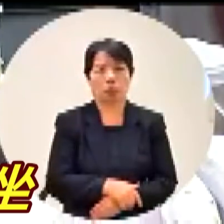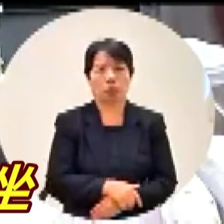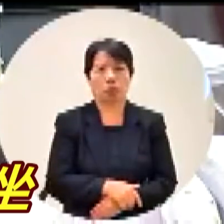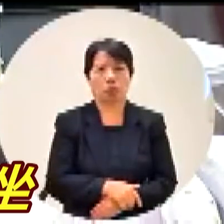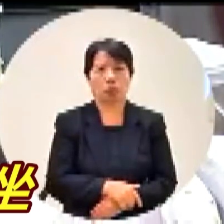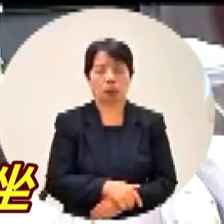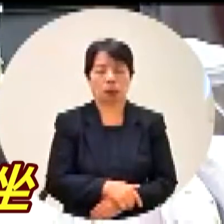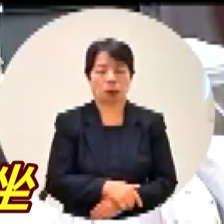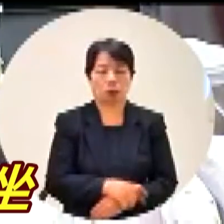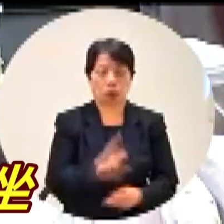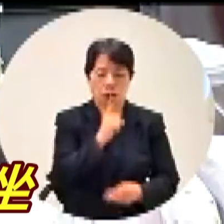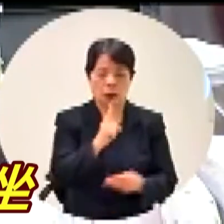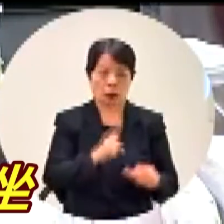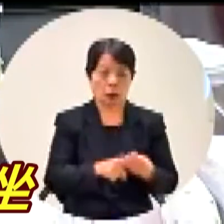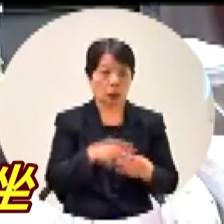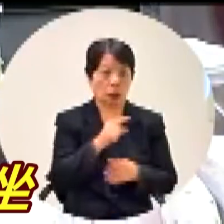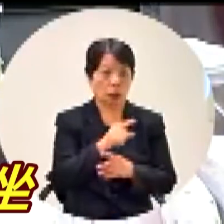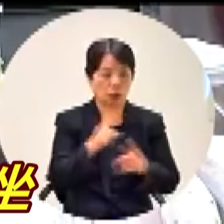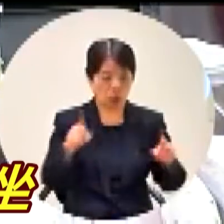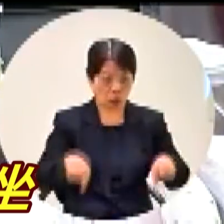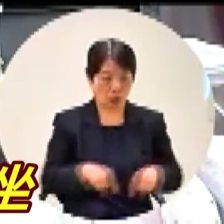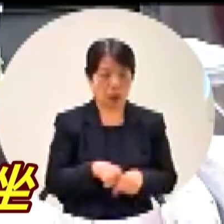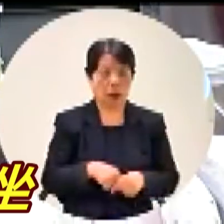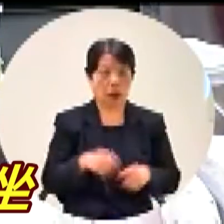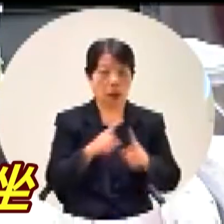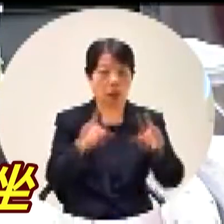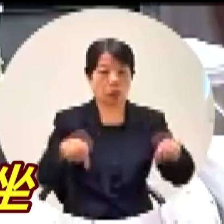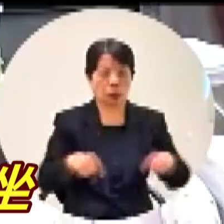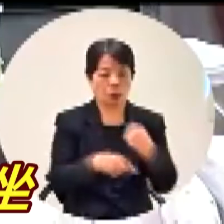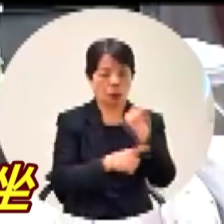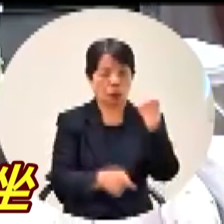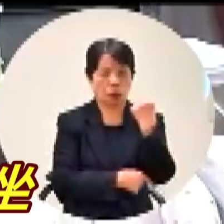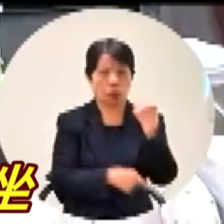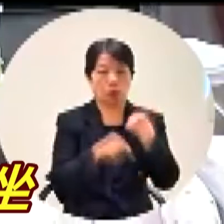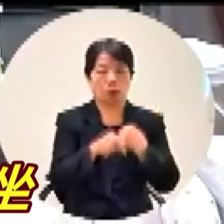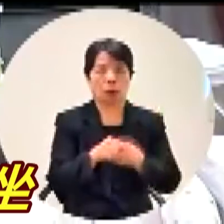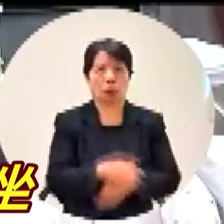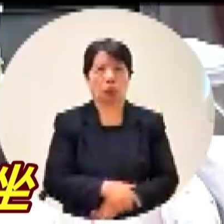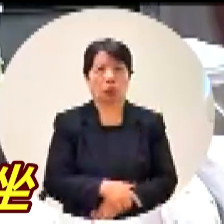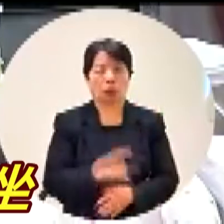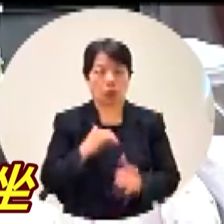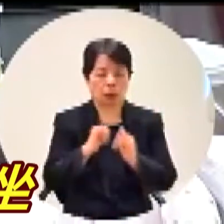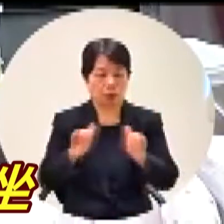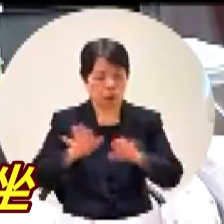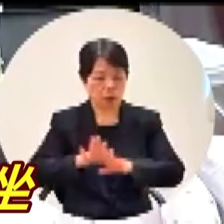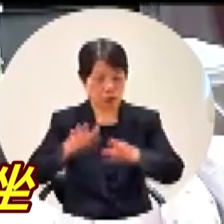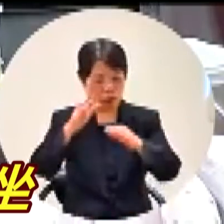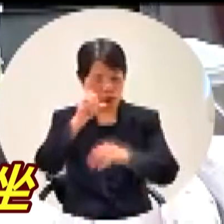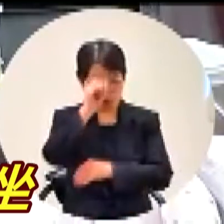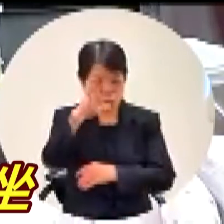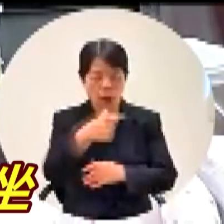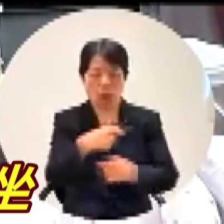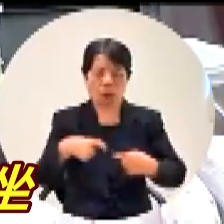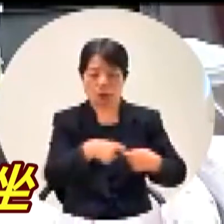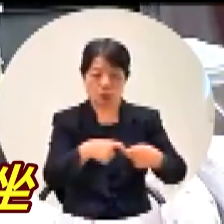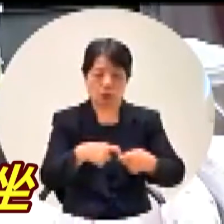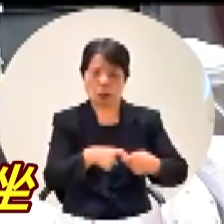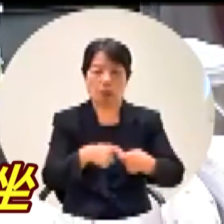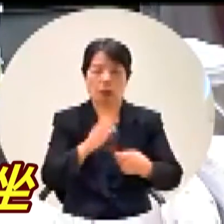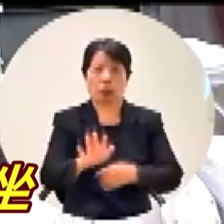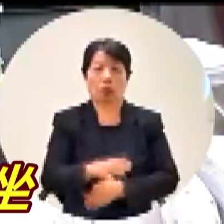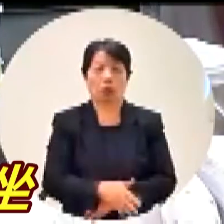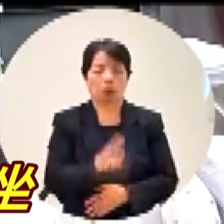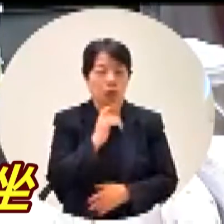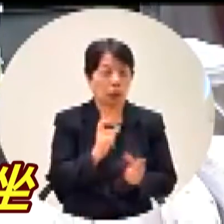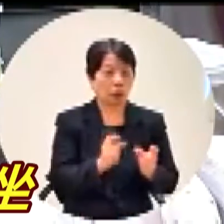主张不到的那位周律师，他本身跟你们民进党渊源甚深，他也是港务